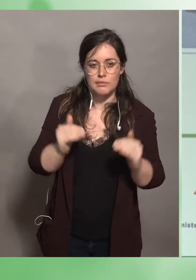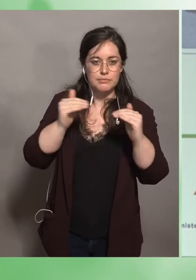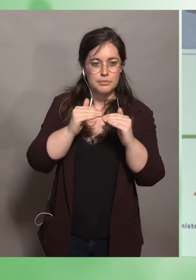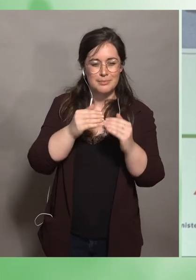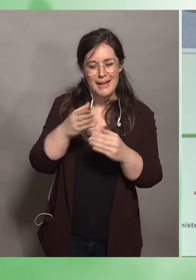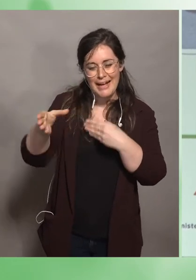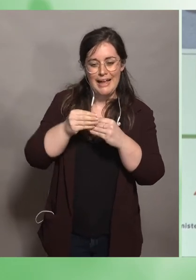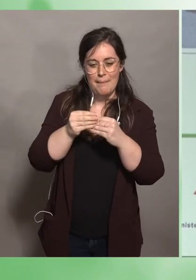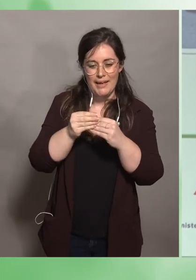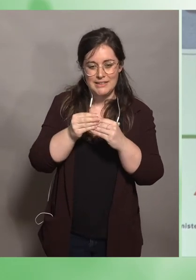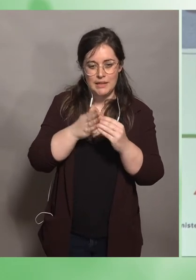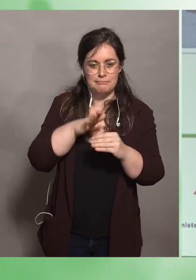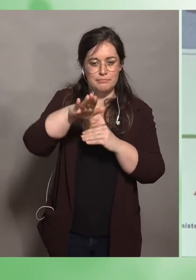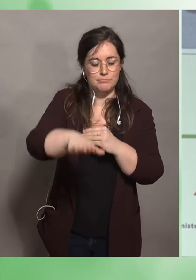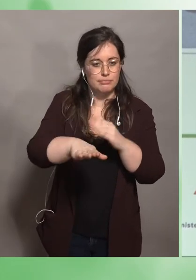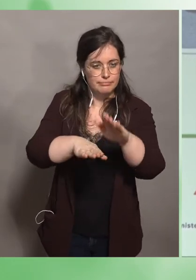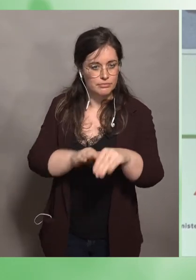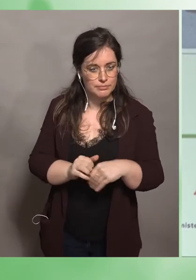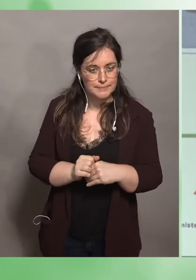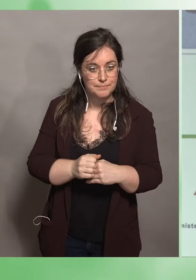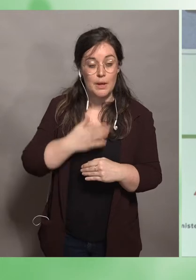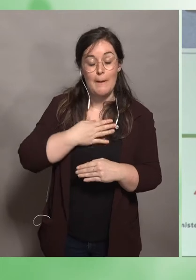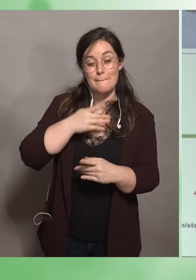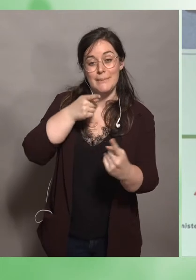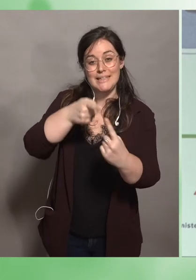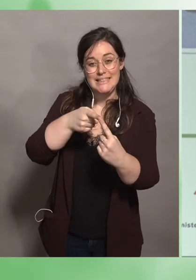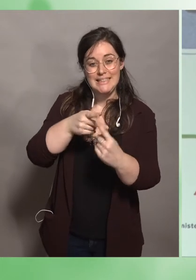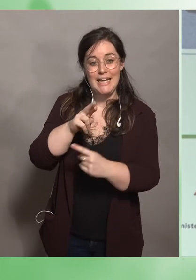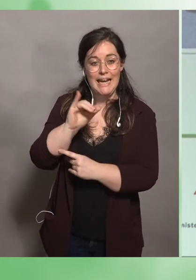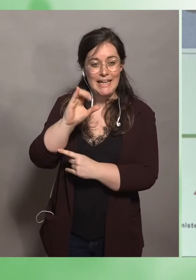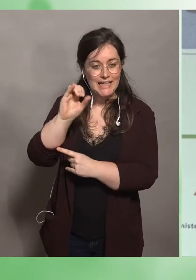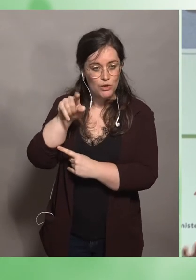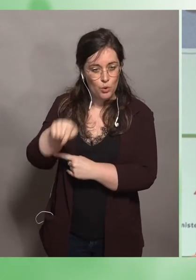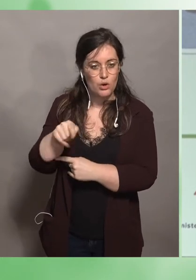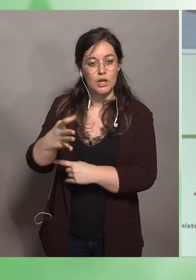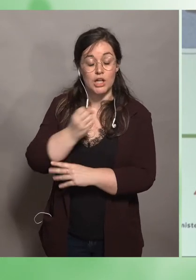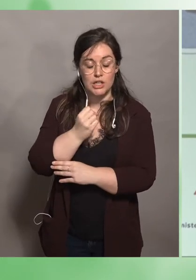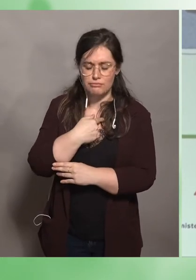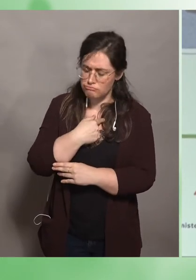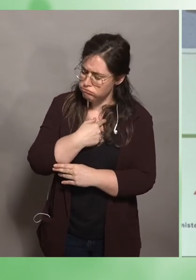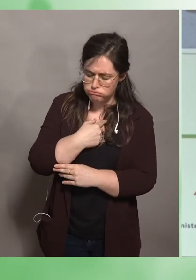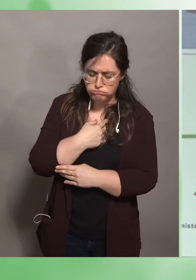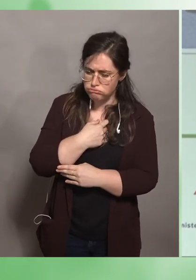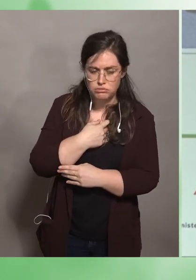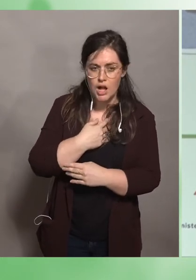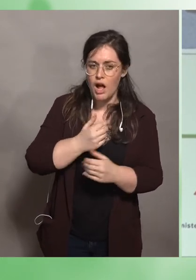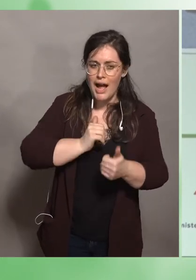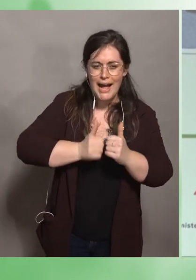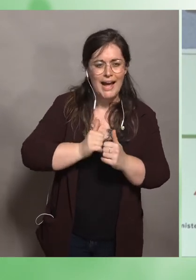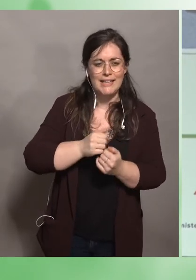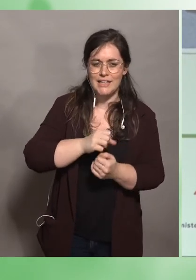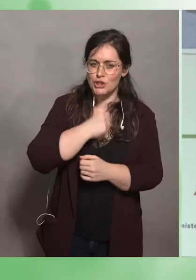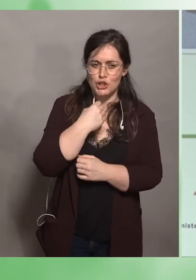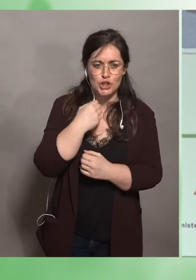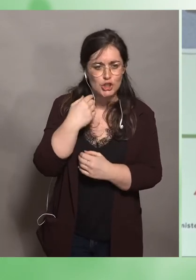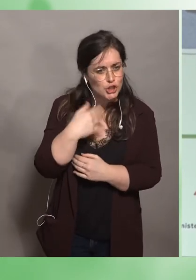vorankommen. Mein Ziel bei den Paralympics, eine Medaille zu gewinnen, habe ich dann in Rio geschafft mit einem grottenschlechten Rennen. Und auch das lernt man im Sport. Oft läuft